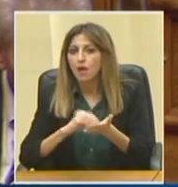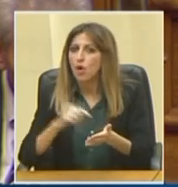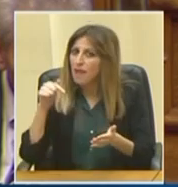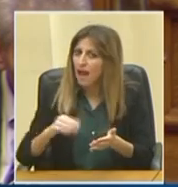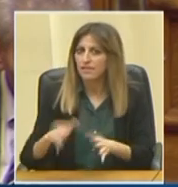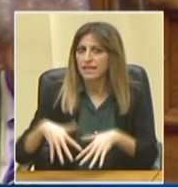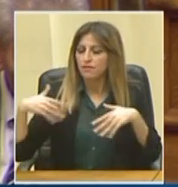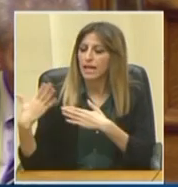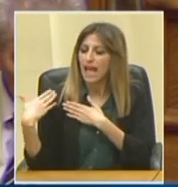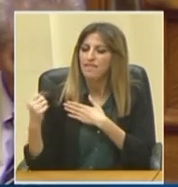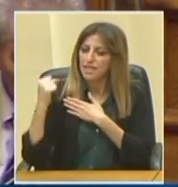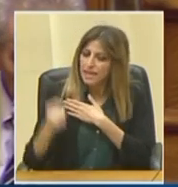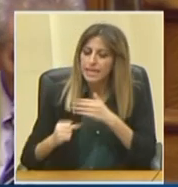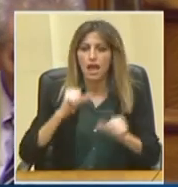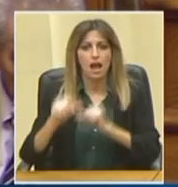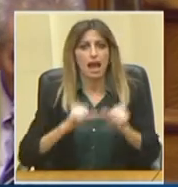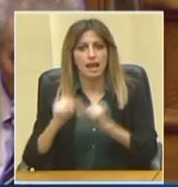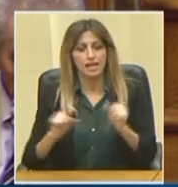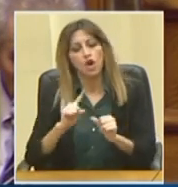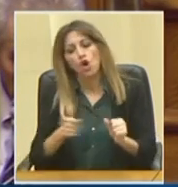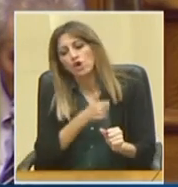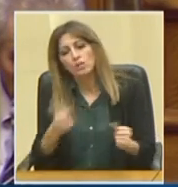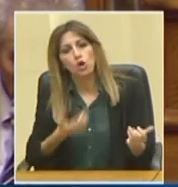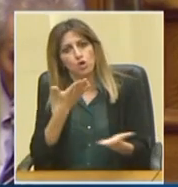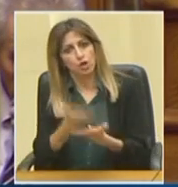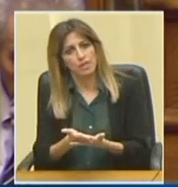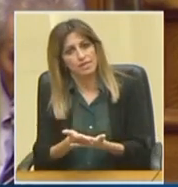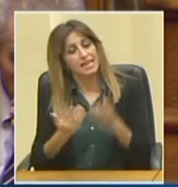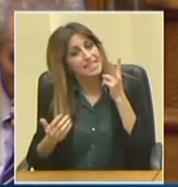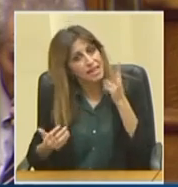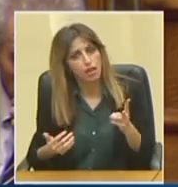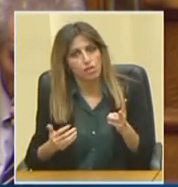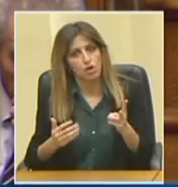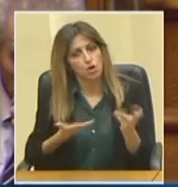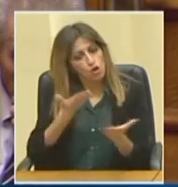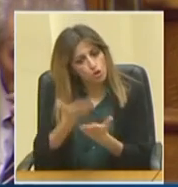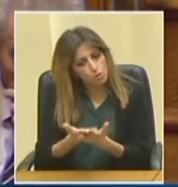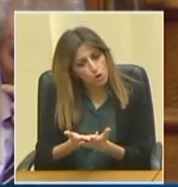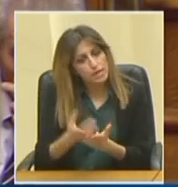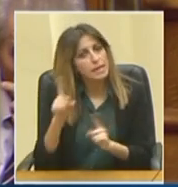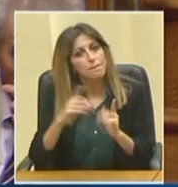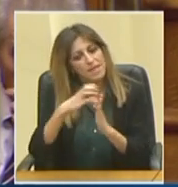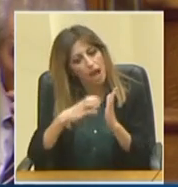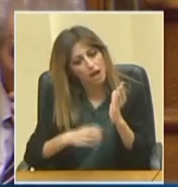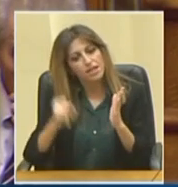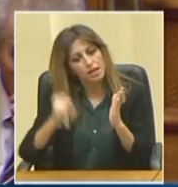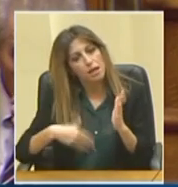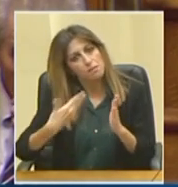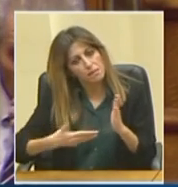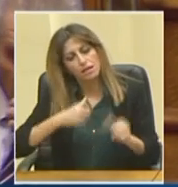αναθεώρησης, δεν λέγω τη λέξη περιεχόμενο, αλλά και ως προς την κατεύθυνση. Επιπλέον δε, και κλείνω με αυτό,